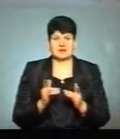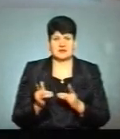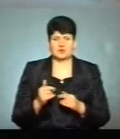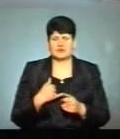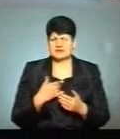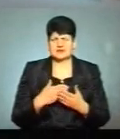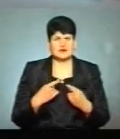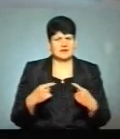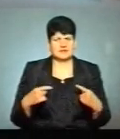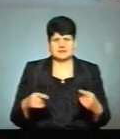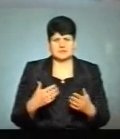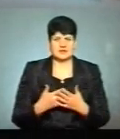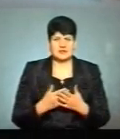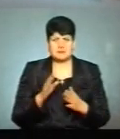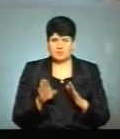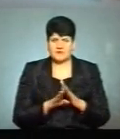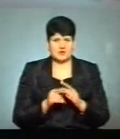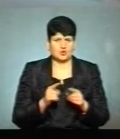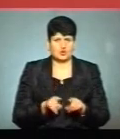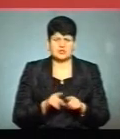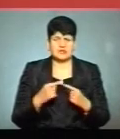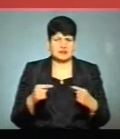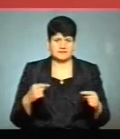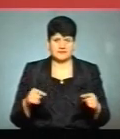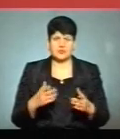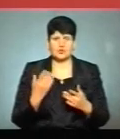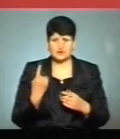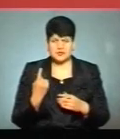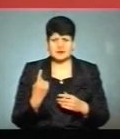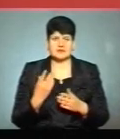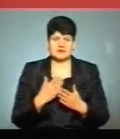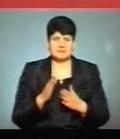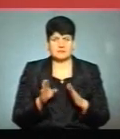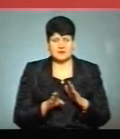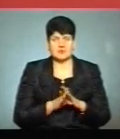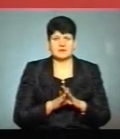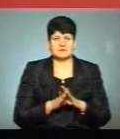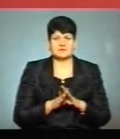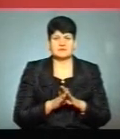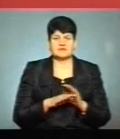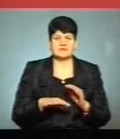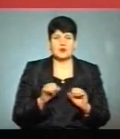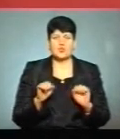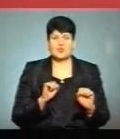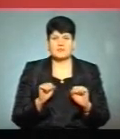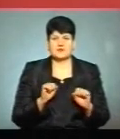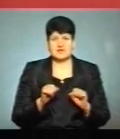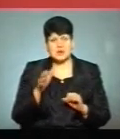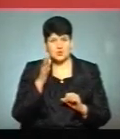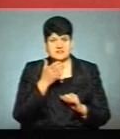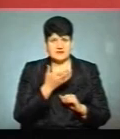є різного типу і підпорядкування. Ну, одні підпорядковані знаходяться в сфері управління